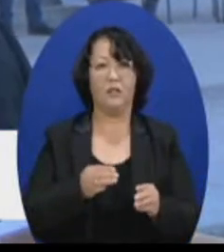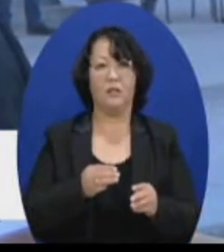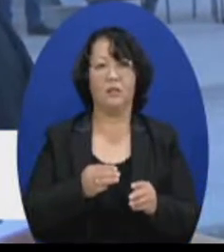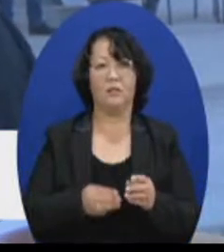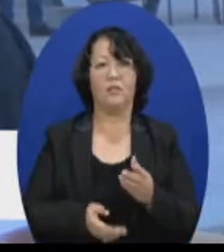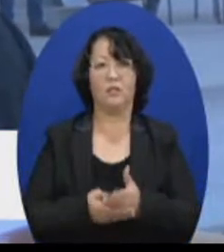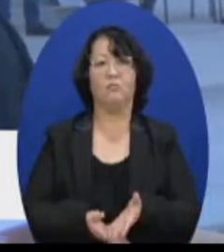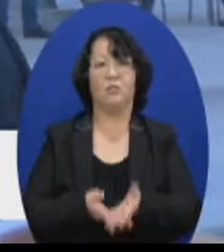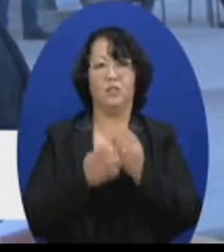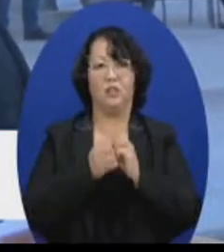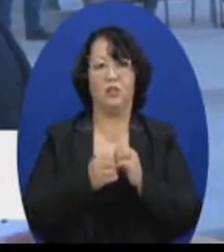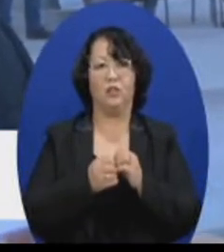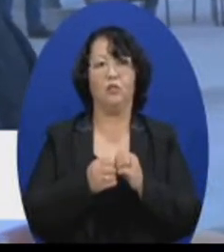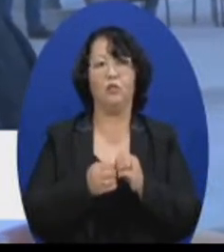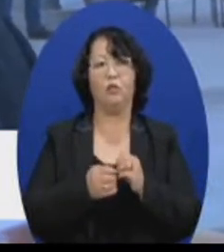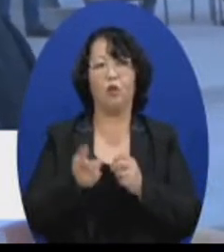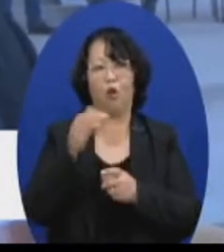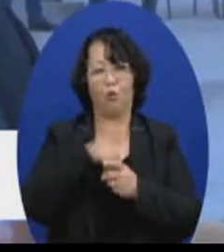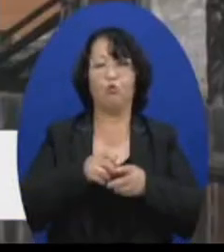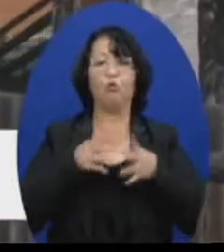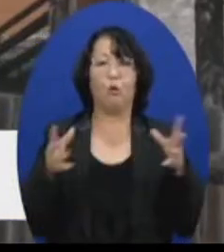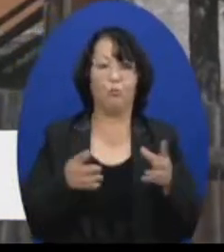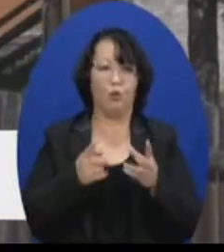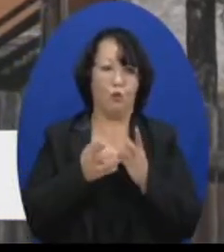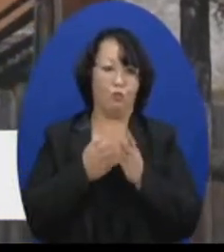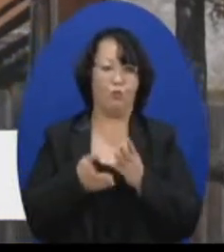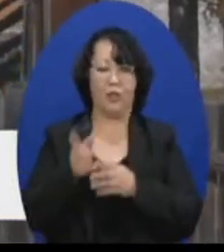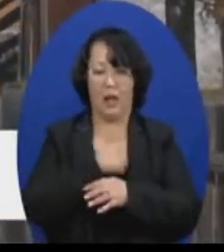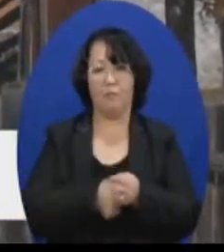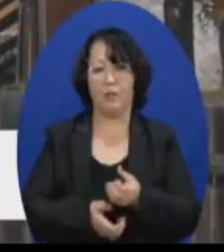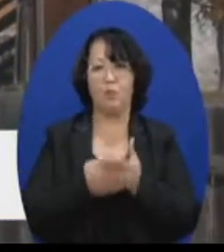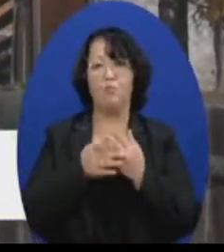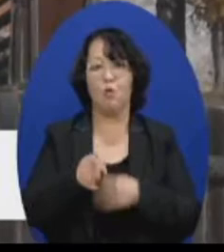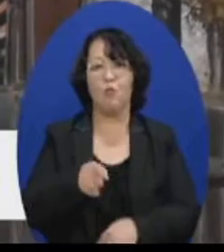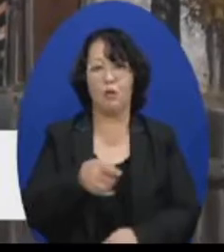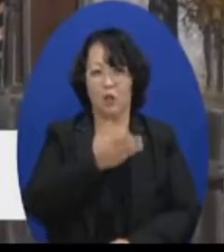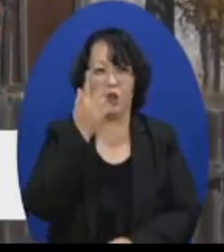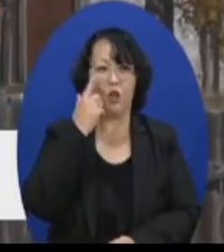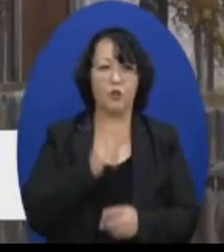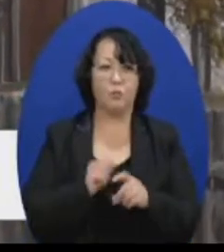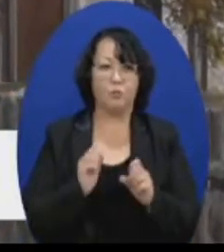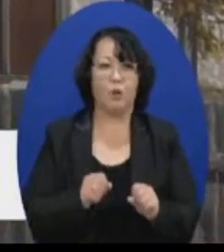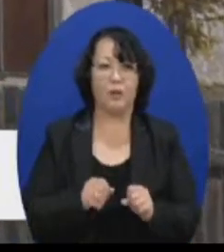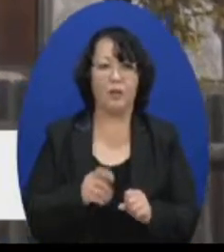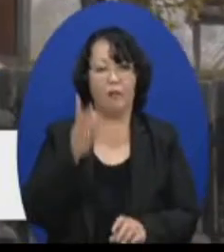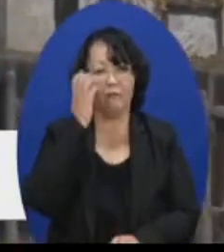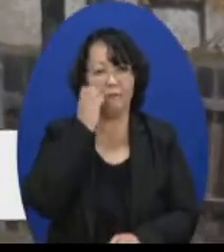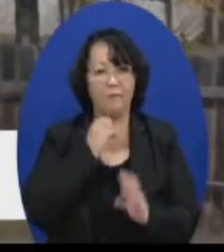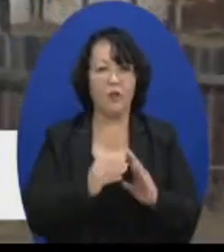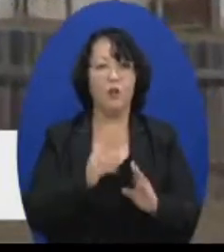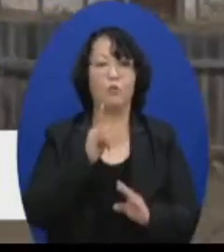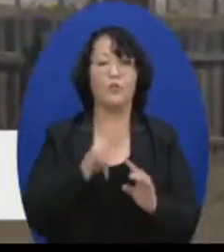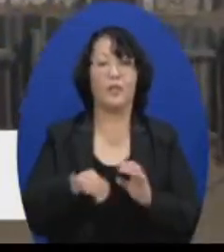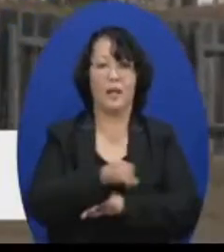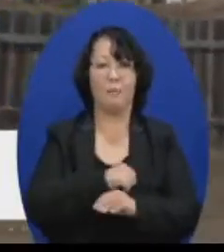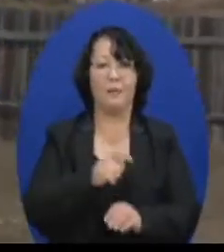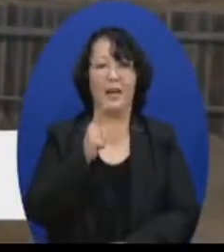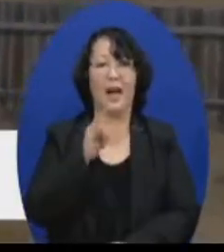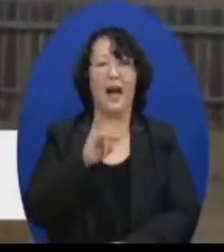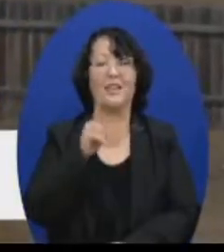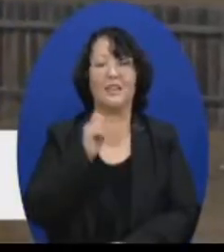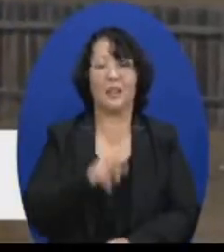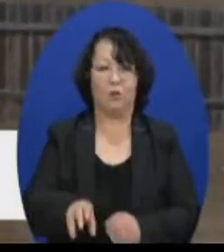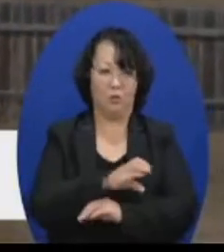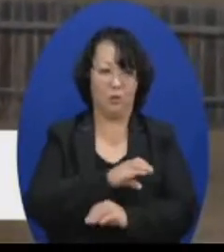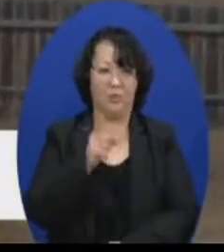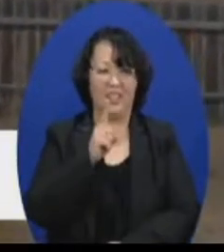хөрөнгө оруулалтуудын төсөл амжилт бол хийж байна гэж таавах ойлгошгүй. Бас нэгэн насжилт өндөртэй байр бол Хөвсгөл аймгийн хатгал тосгоны захирагчийн